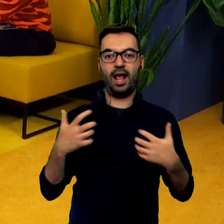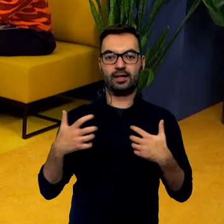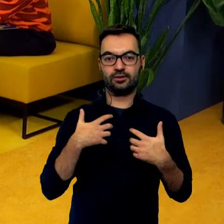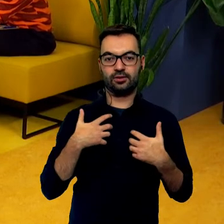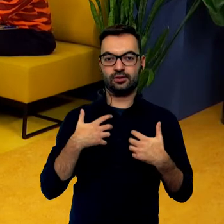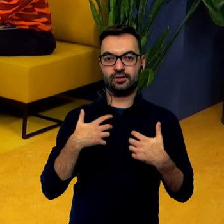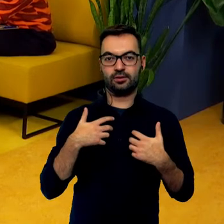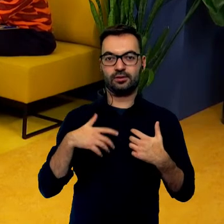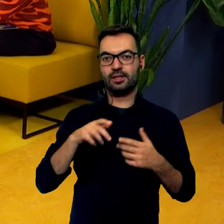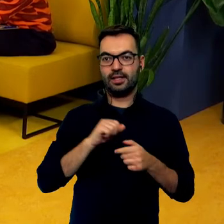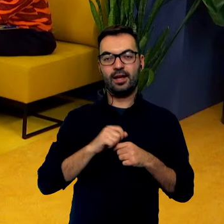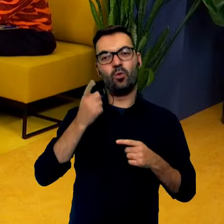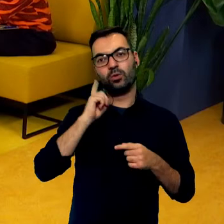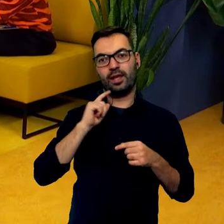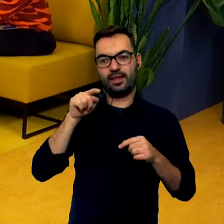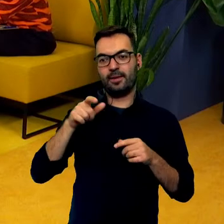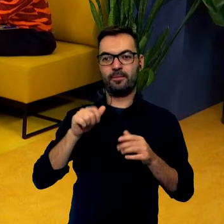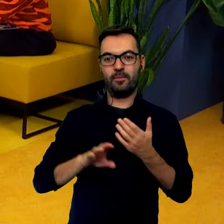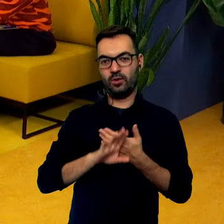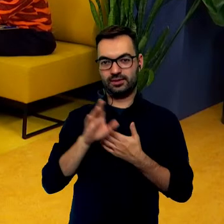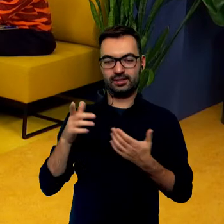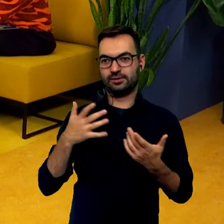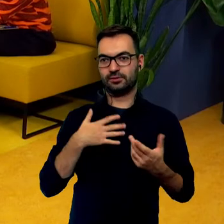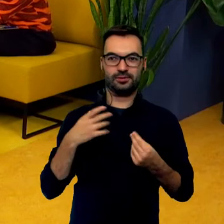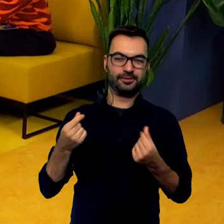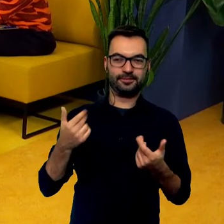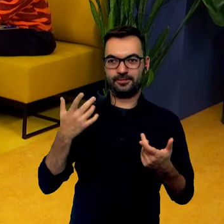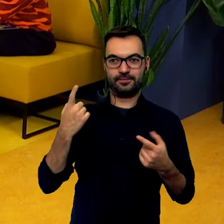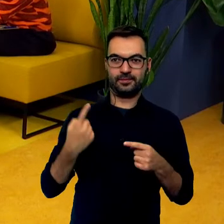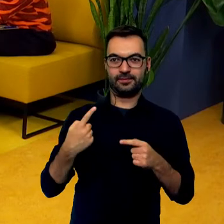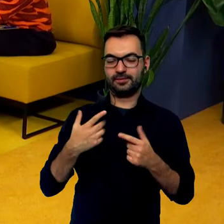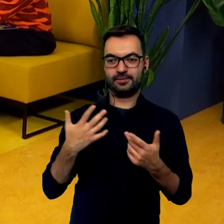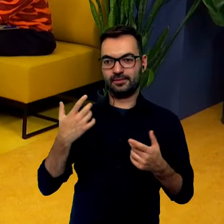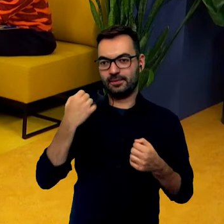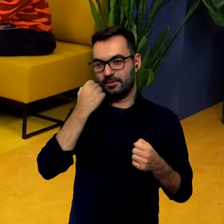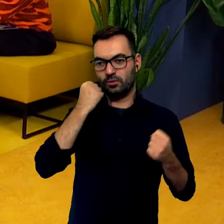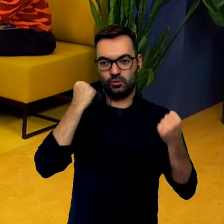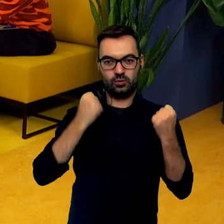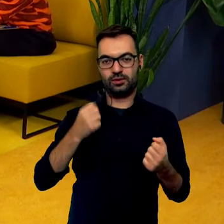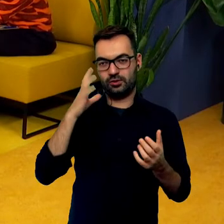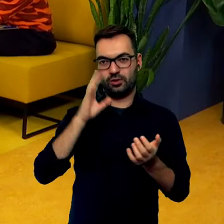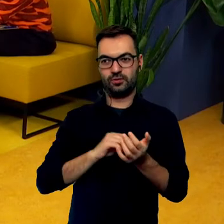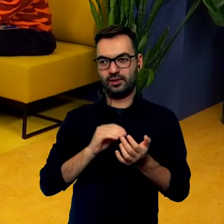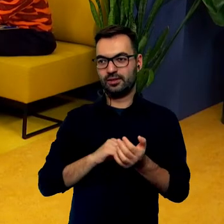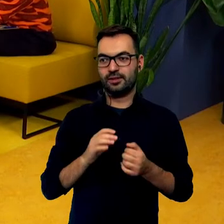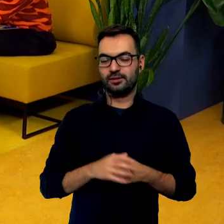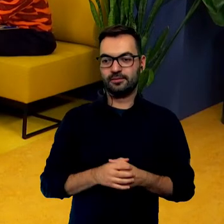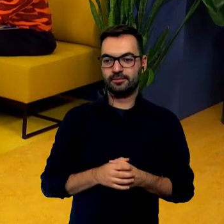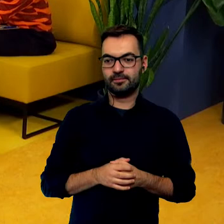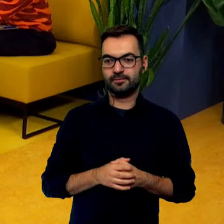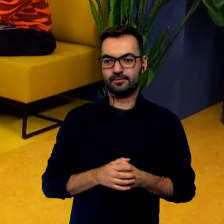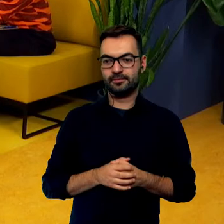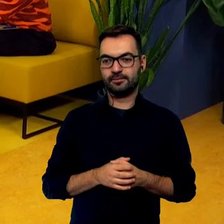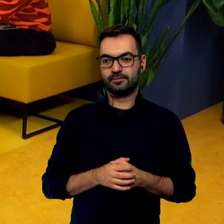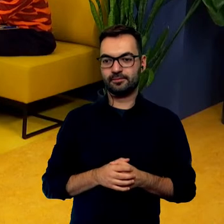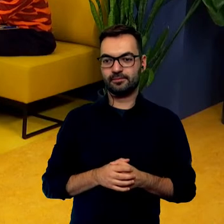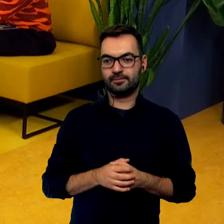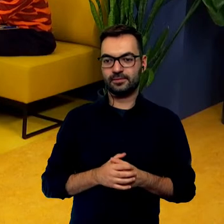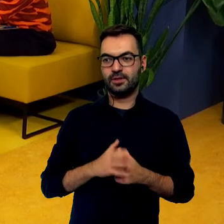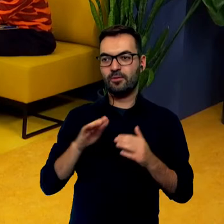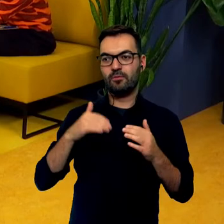na planie bycia tą postacią, to jest po prostu jakieś bardzo trudne doznania, nie? I przerzuca,